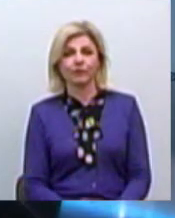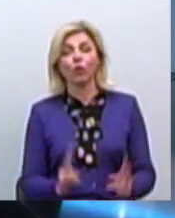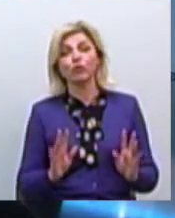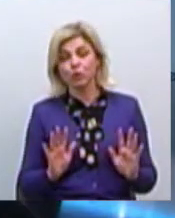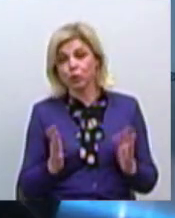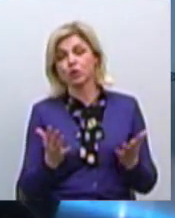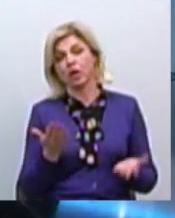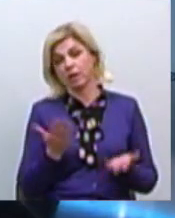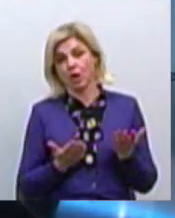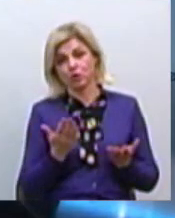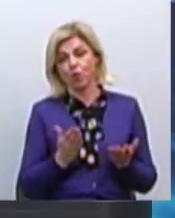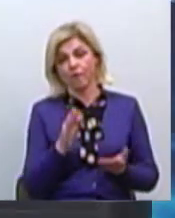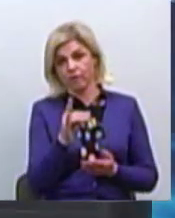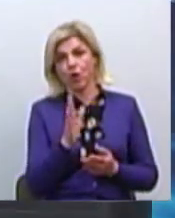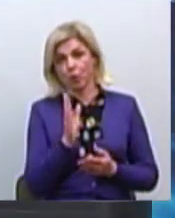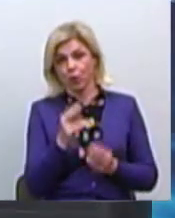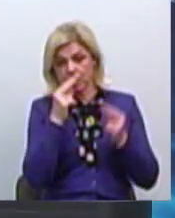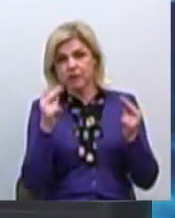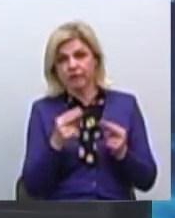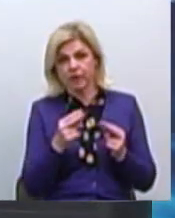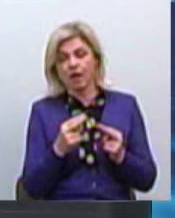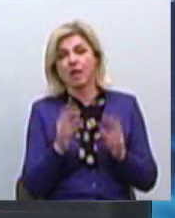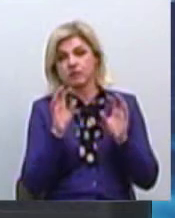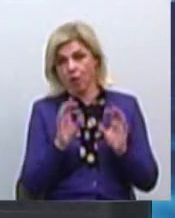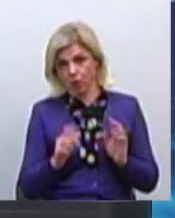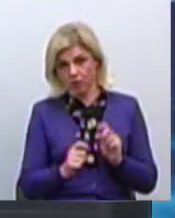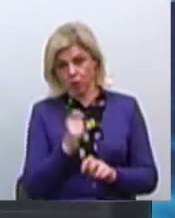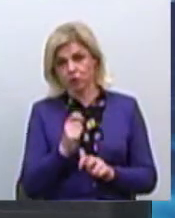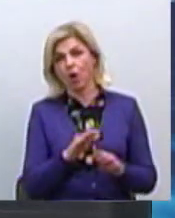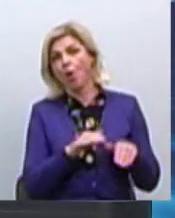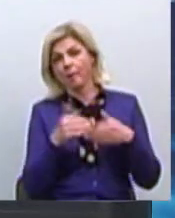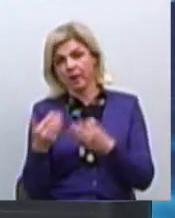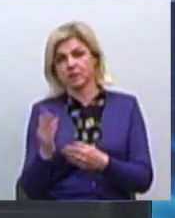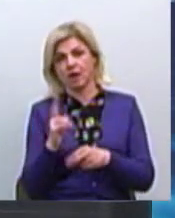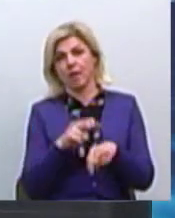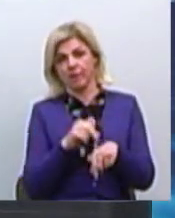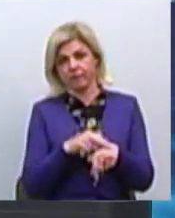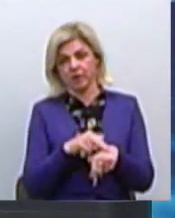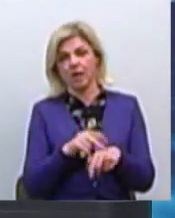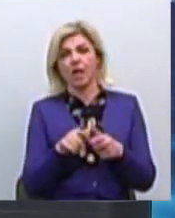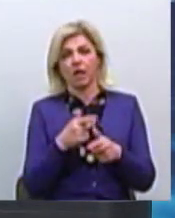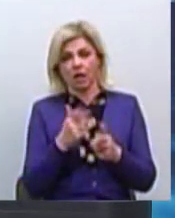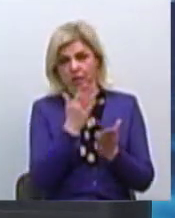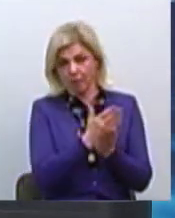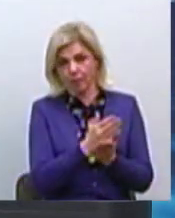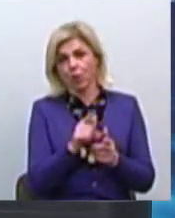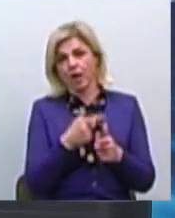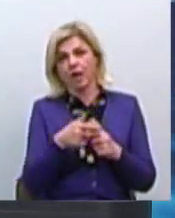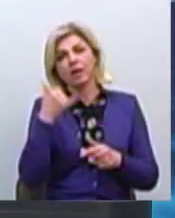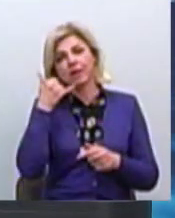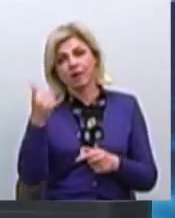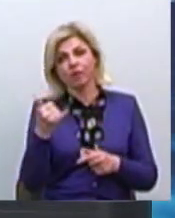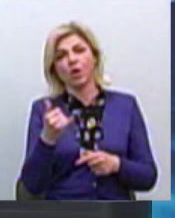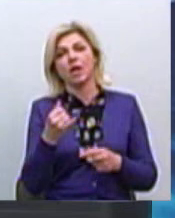якщо будете свідком правопорушення, звертатись до правоохоронних органів або безпосередньо, або телефонувати